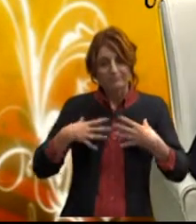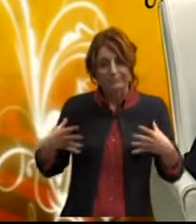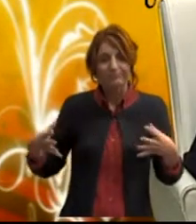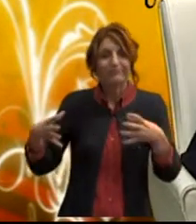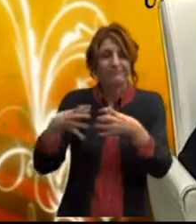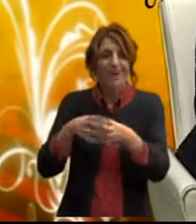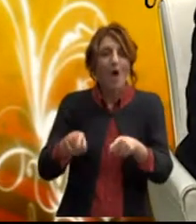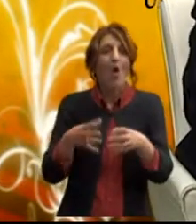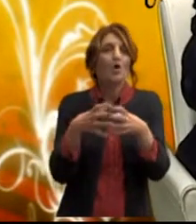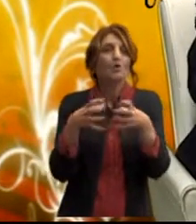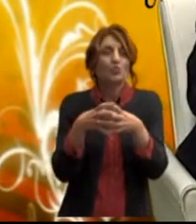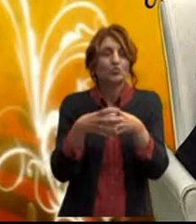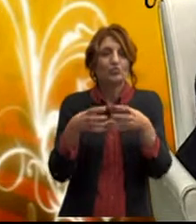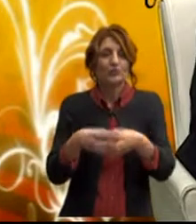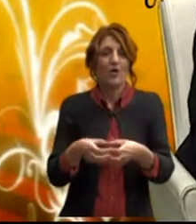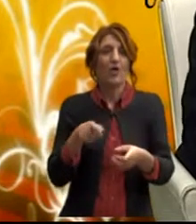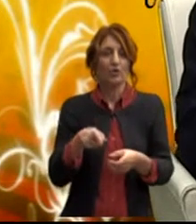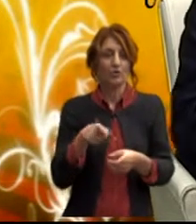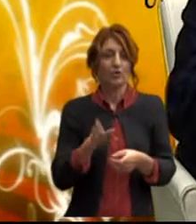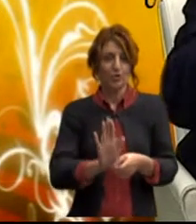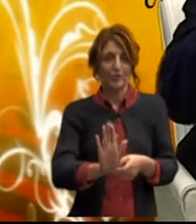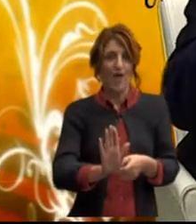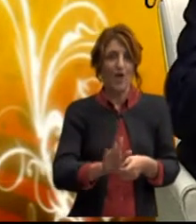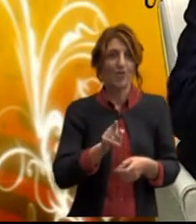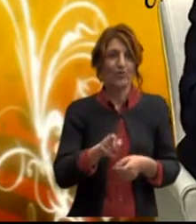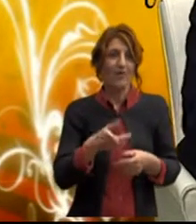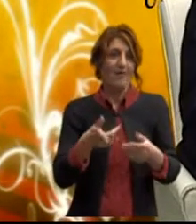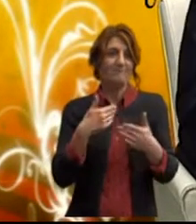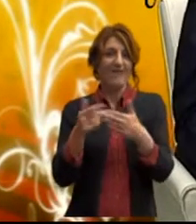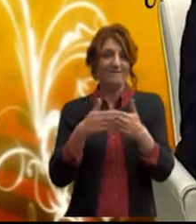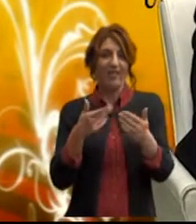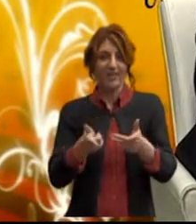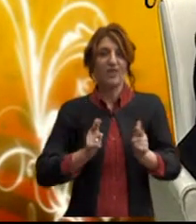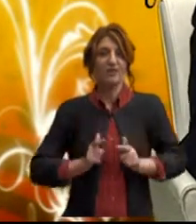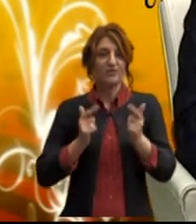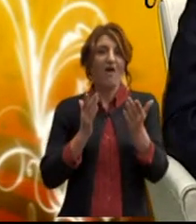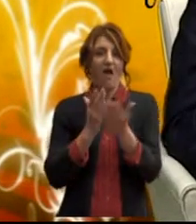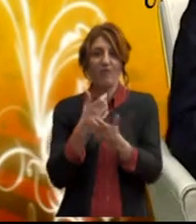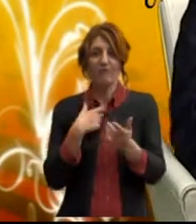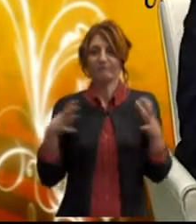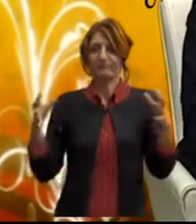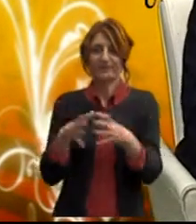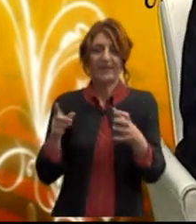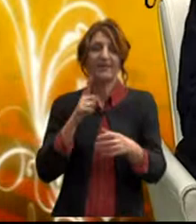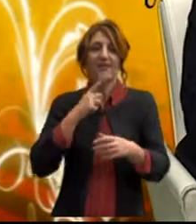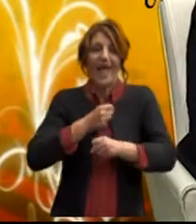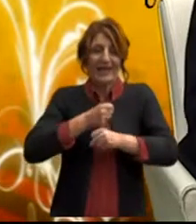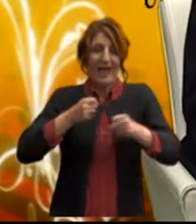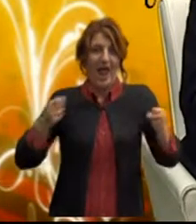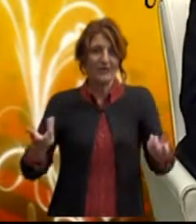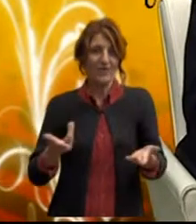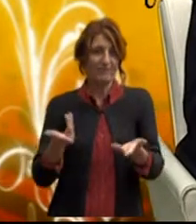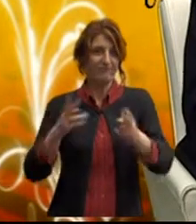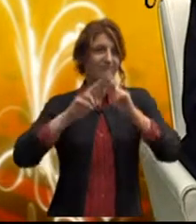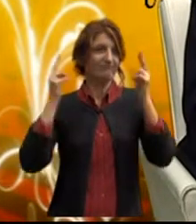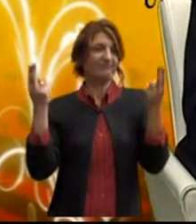našoj društvenosti omogućili ovu kvalitetu života, odnosno razvoj civilizacije. I sad,